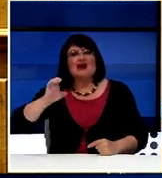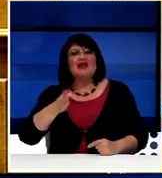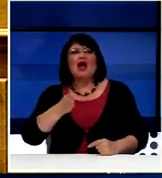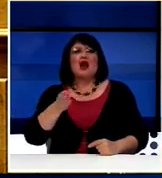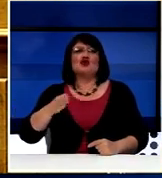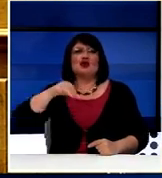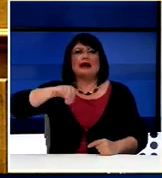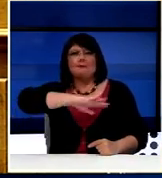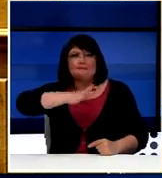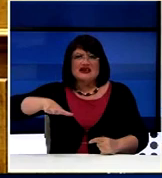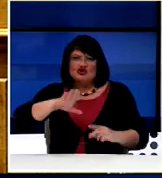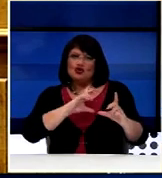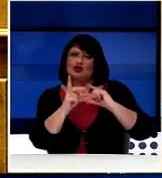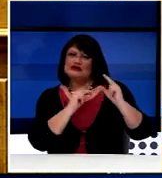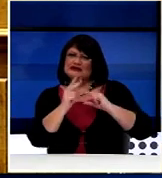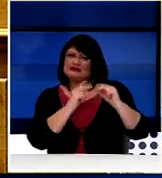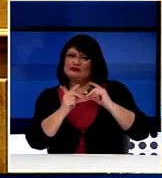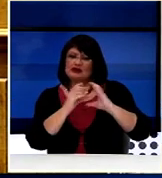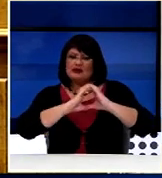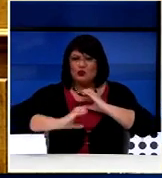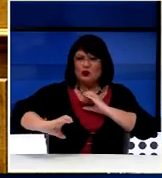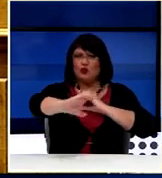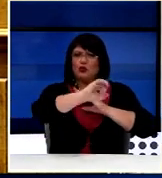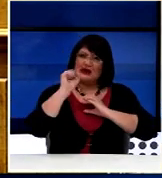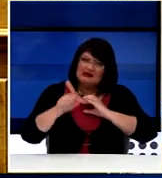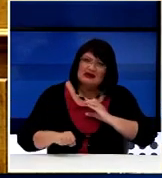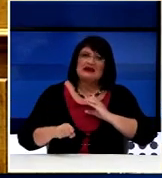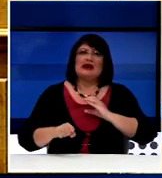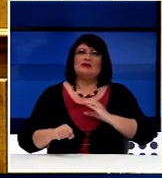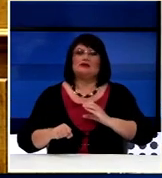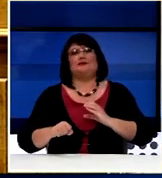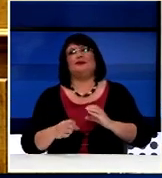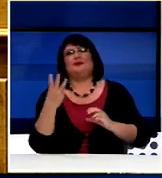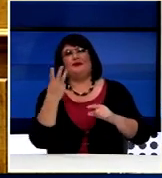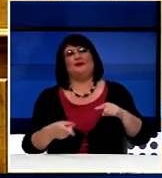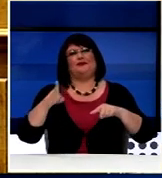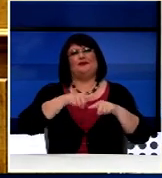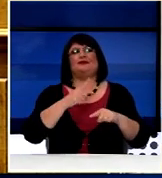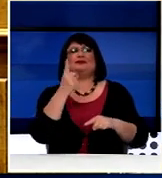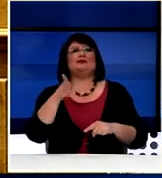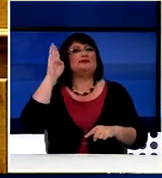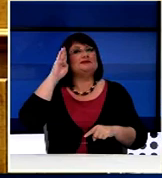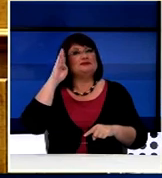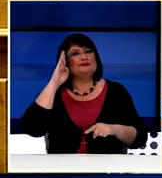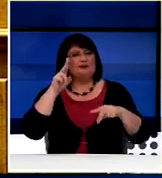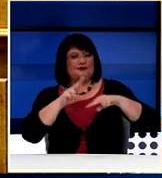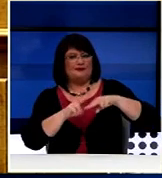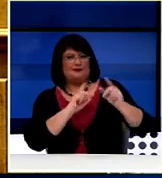Μεσόγειο, που συμφώνησε στον αγωγό Ιστιμέτ και κατοχύρωσε το σχήμα 3-1 με τις ΗΠΑ και το